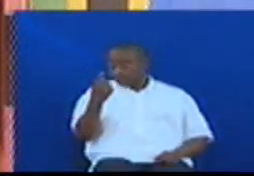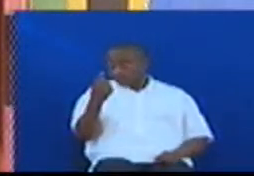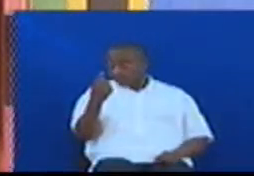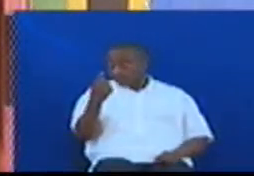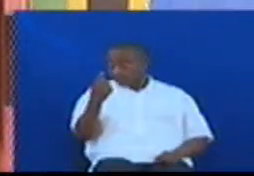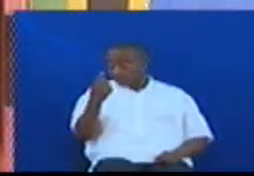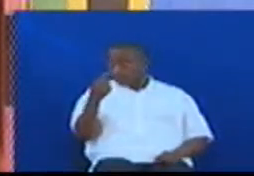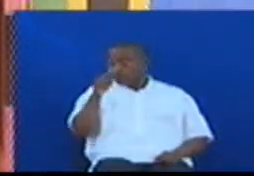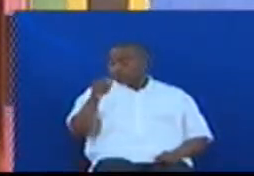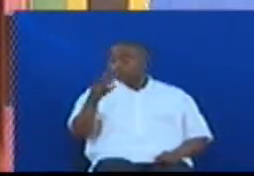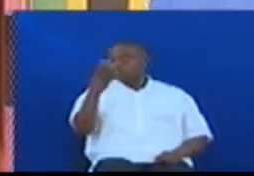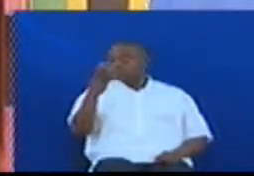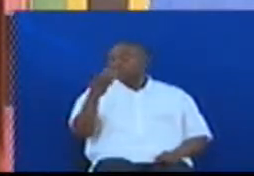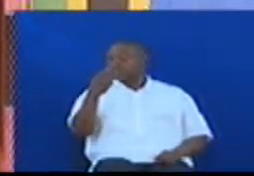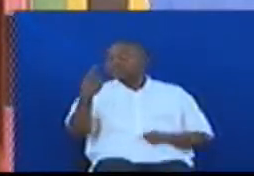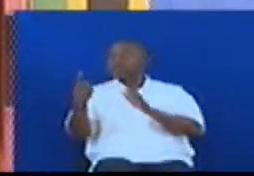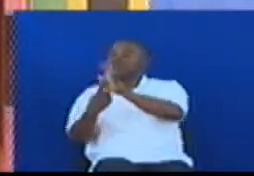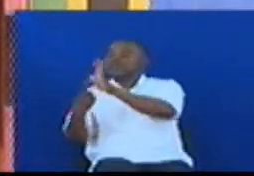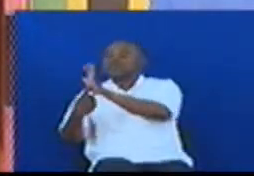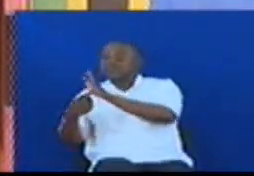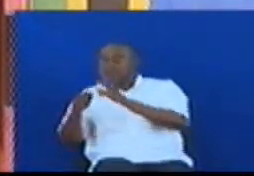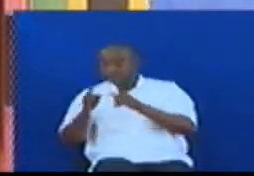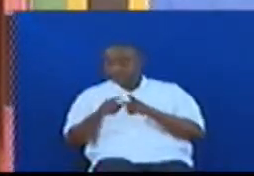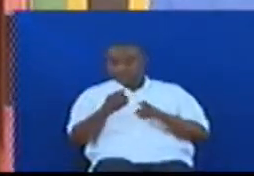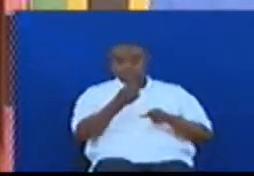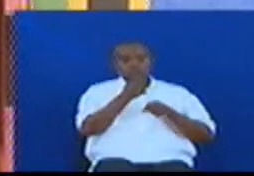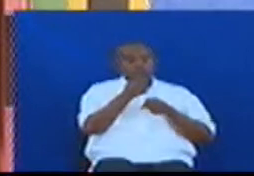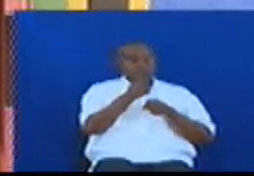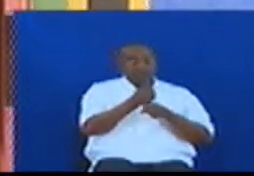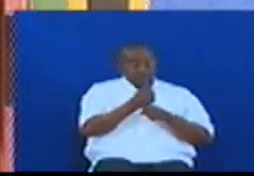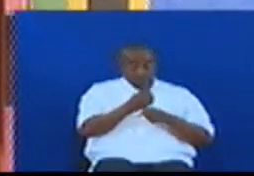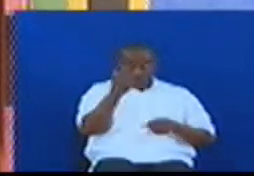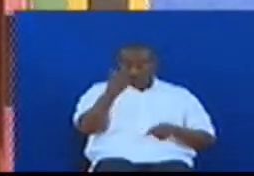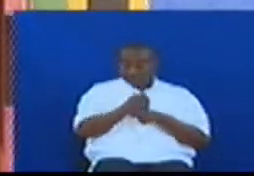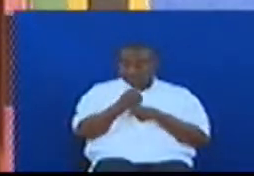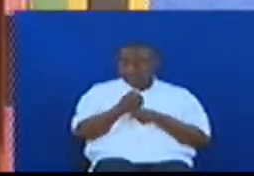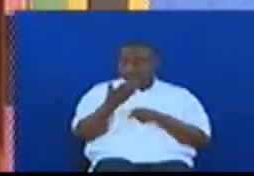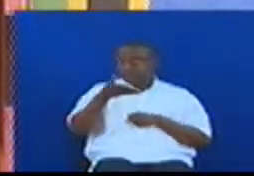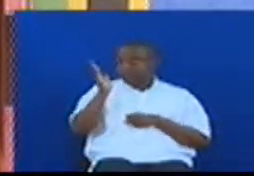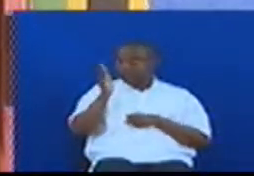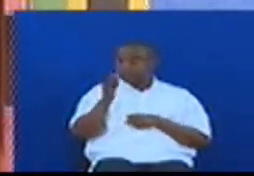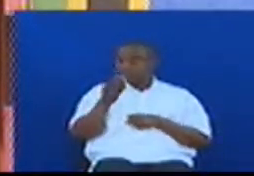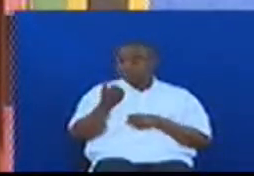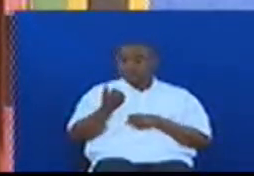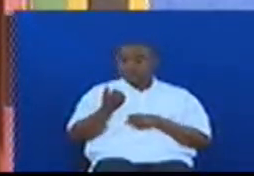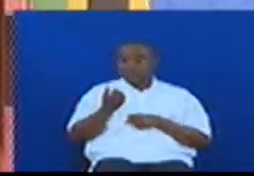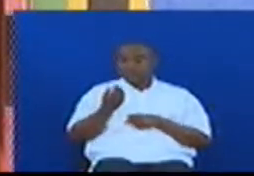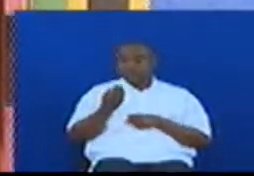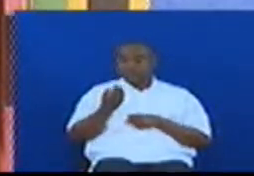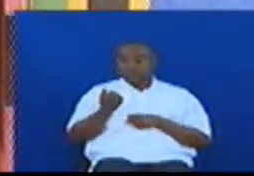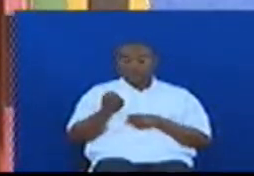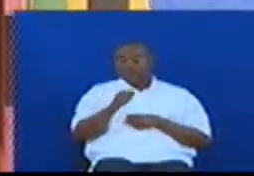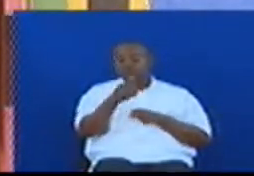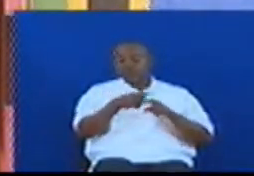1.466. Mifuko ya hifadhi ya jamii kwa watumishi wa umma bilioni